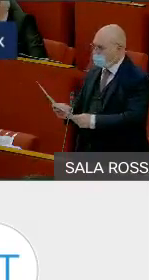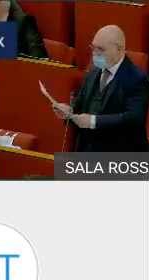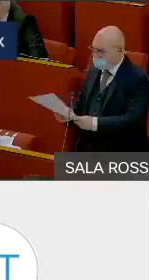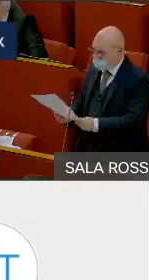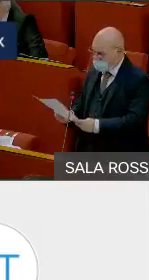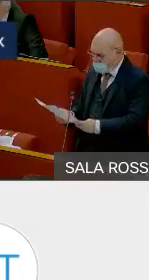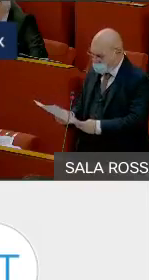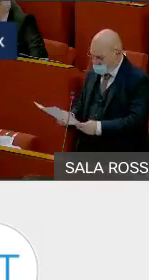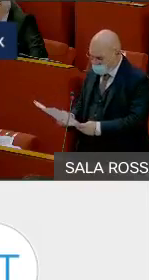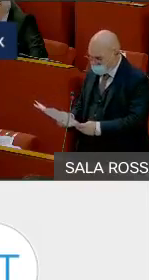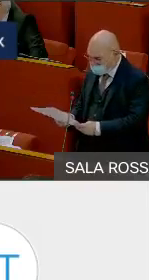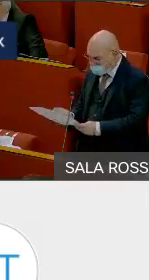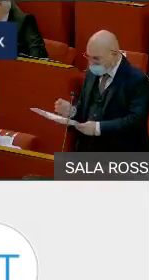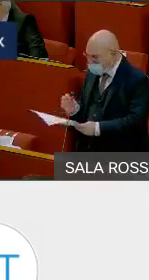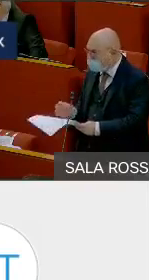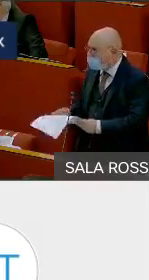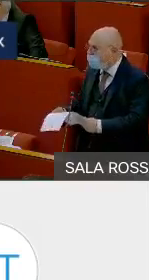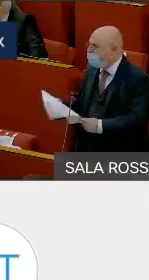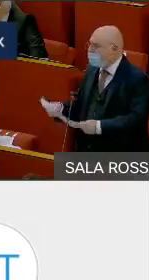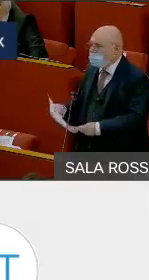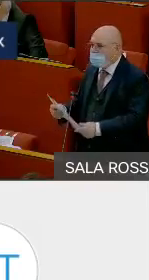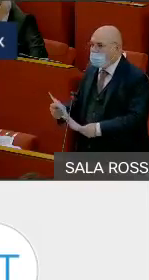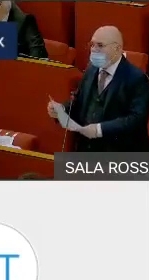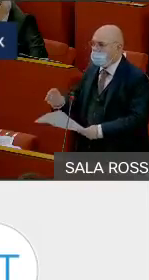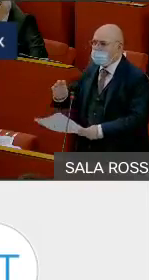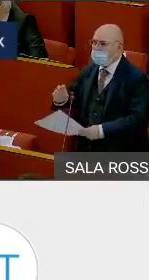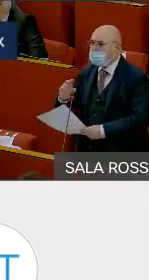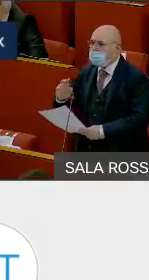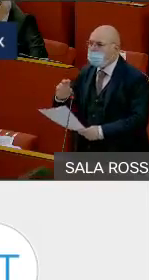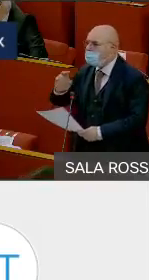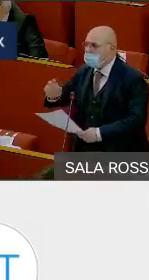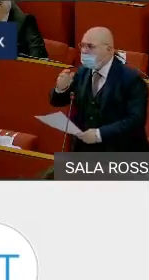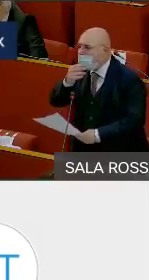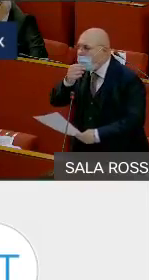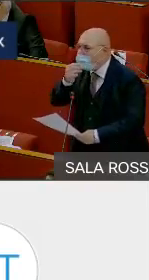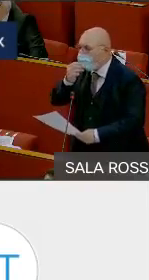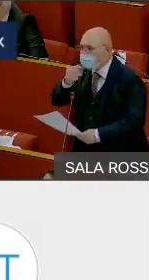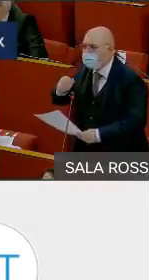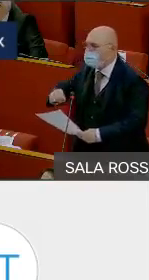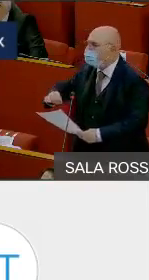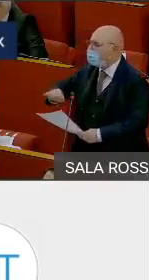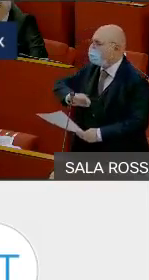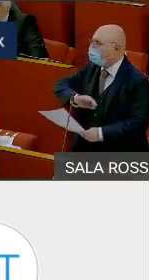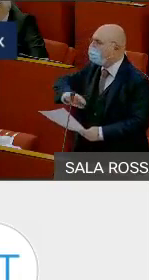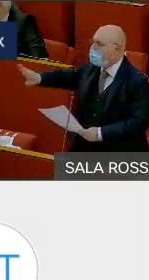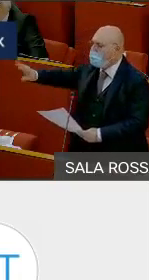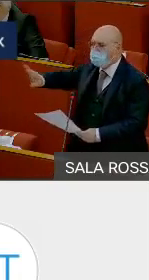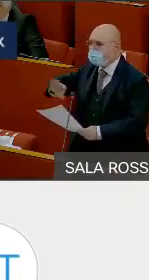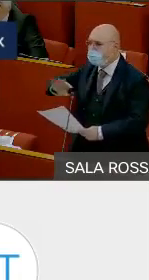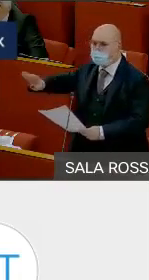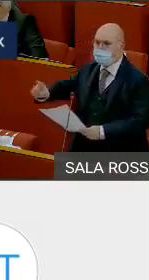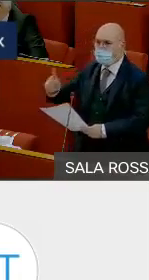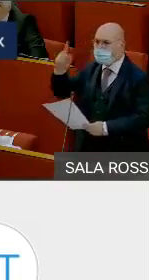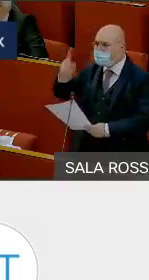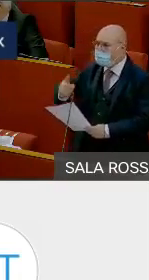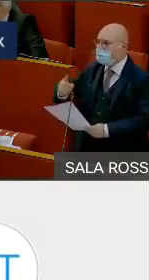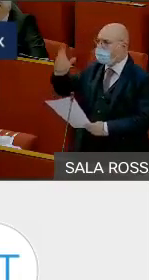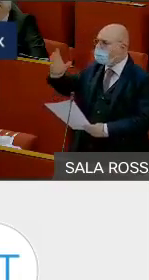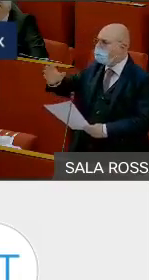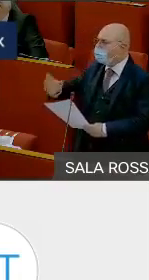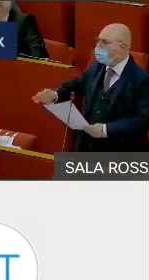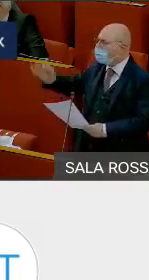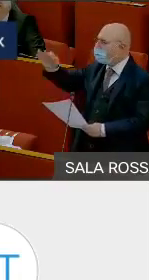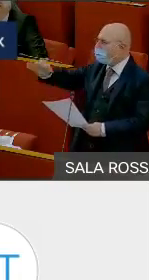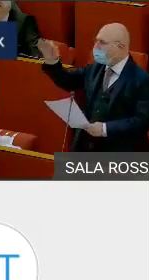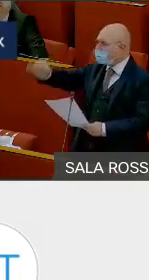nell'area art ora l'impresa agricola professionale non è per forza un singolo